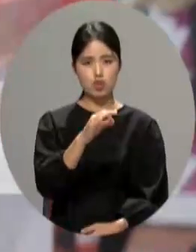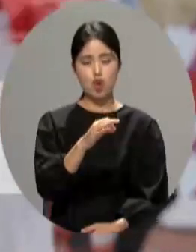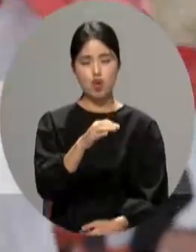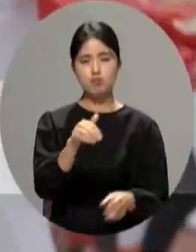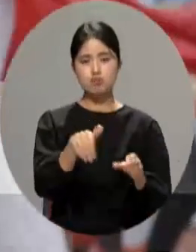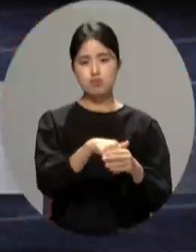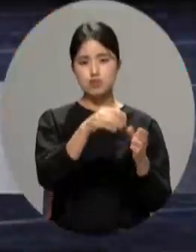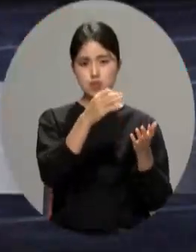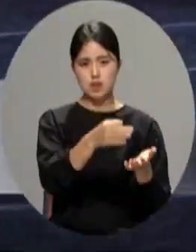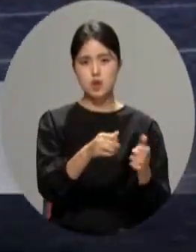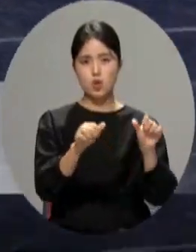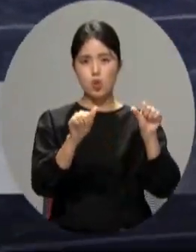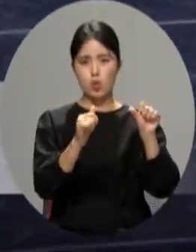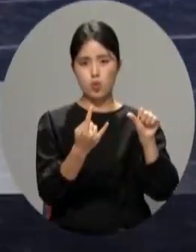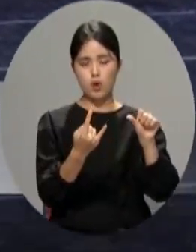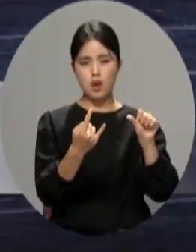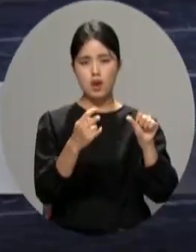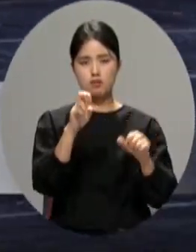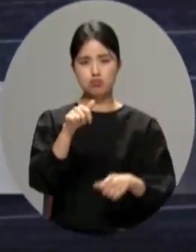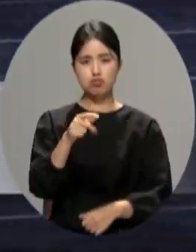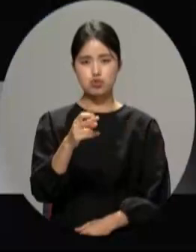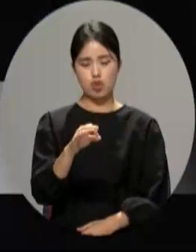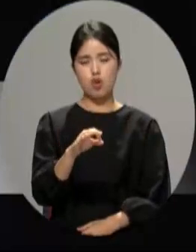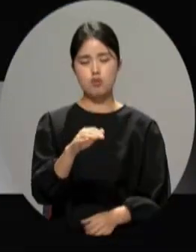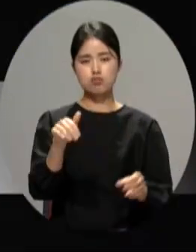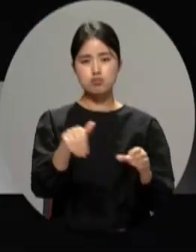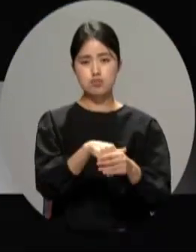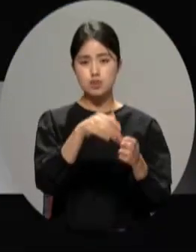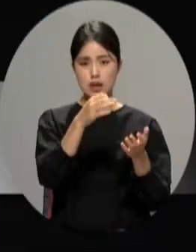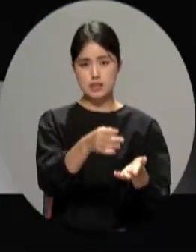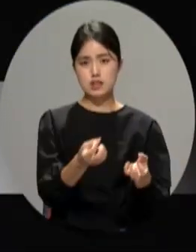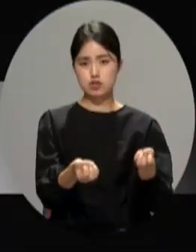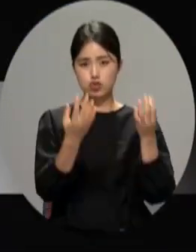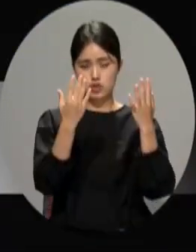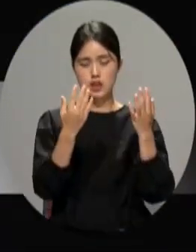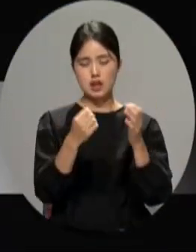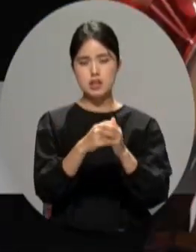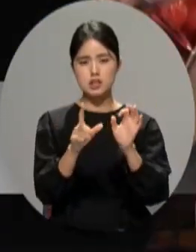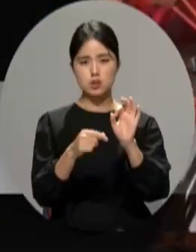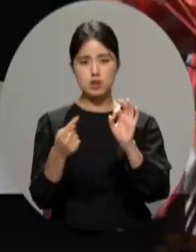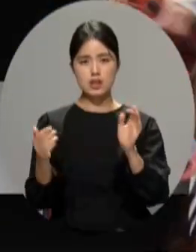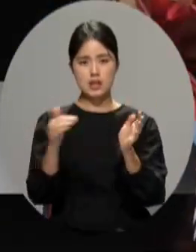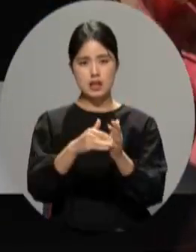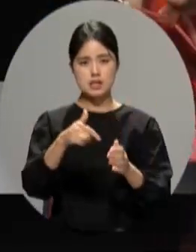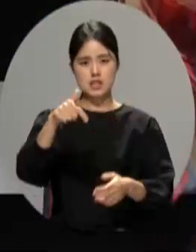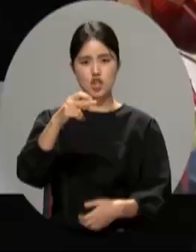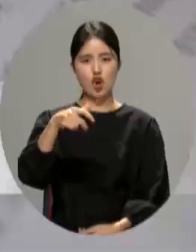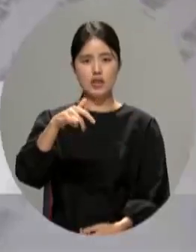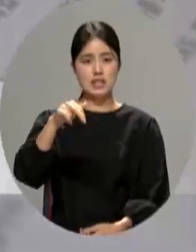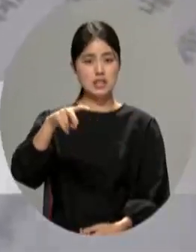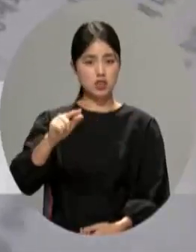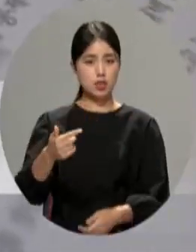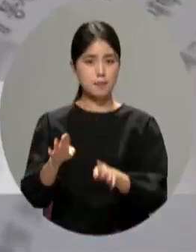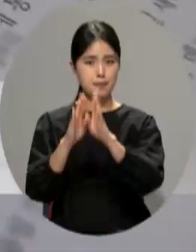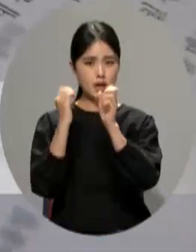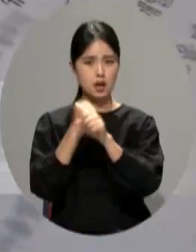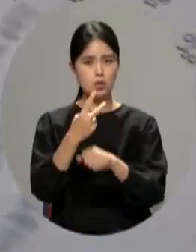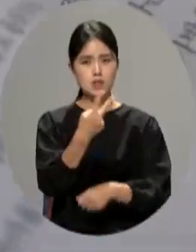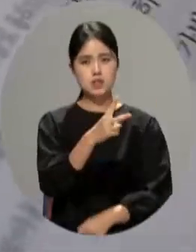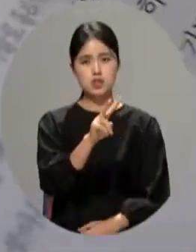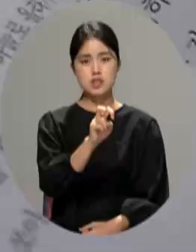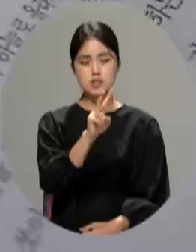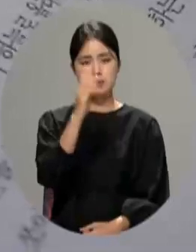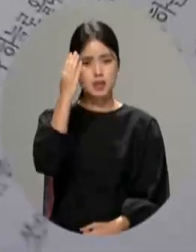제5회 전라북도 무형문화재 한마당 축제가 다음 달 1일까지 전주 경기전에서 열리고 2021